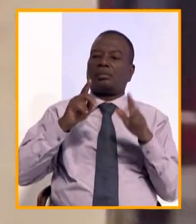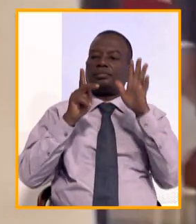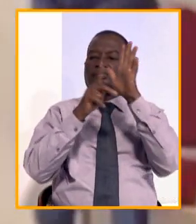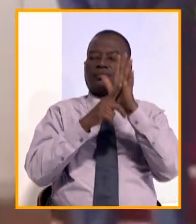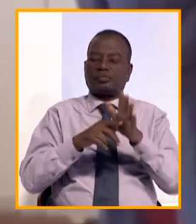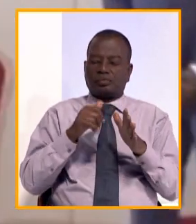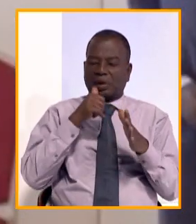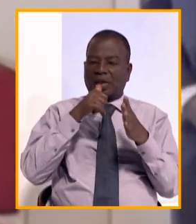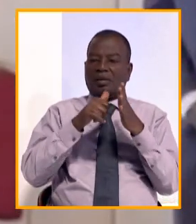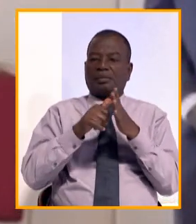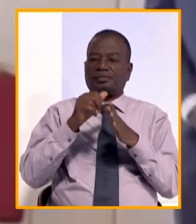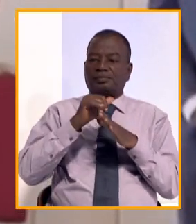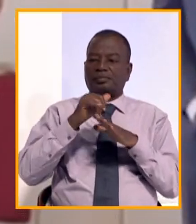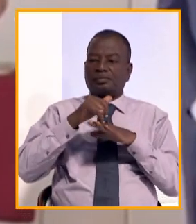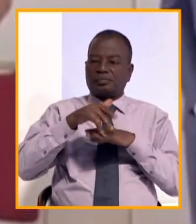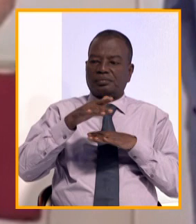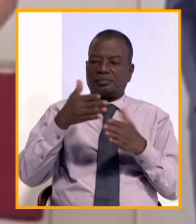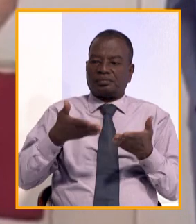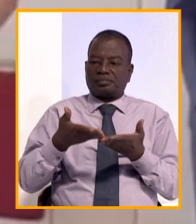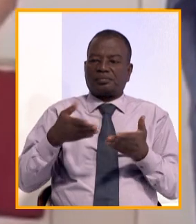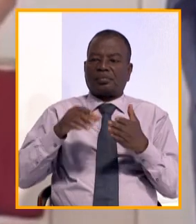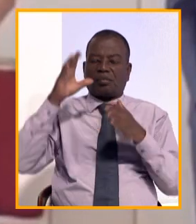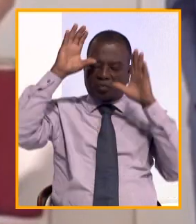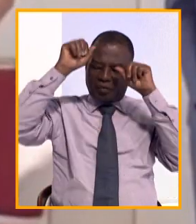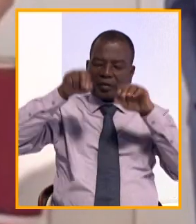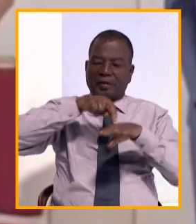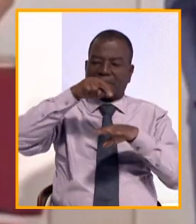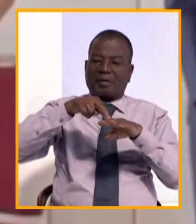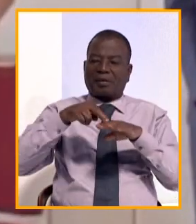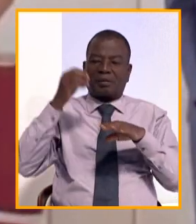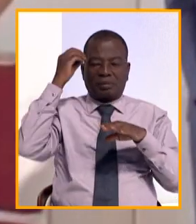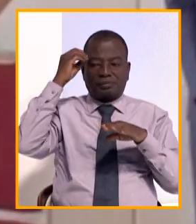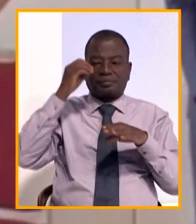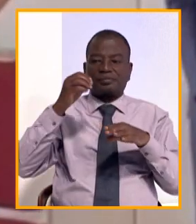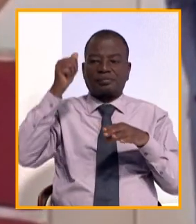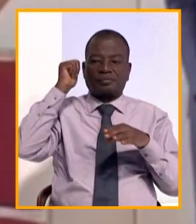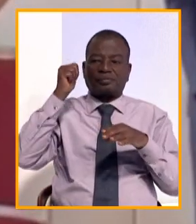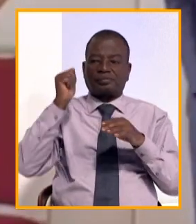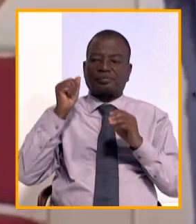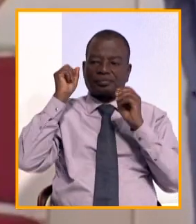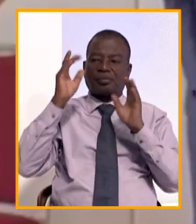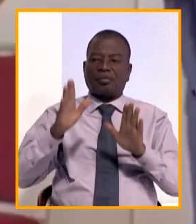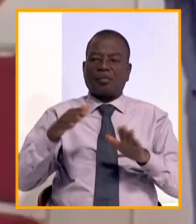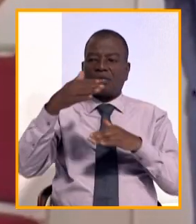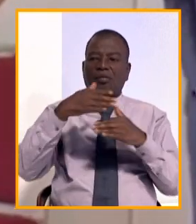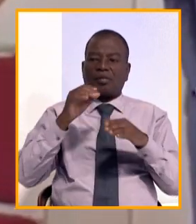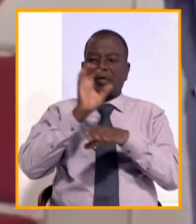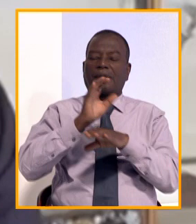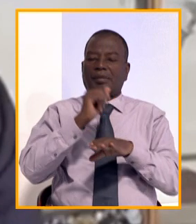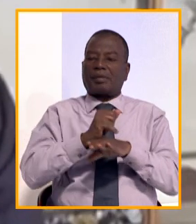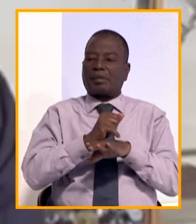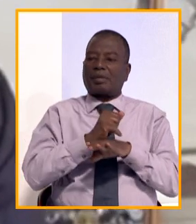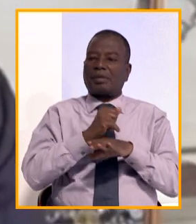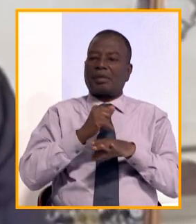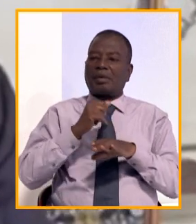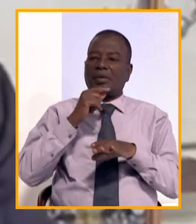présentation de sa lettre de créance en mars 2019 au président de la République Alassane Ouattara, l'ambassadeur de Turquie près la Côte d'Ivoire, Yonga